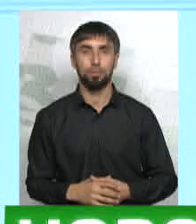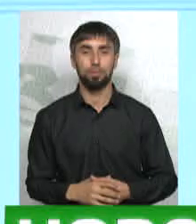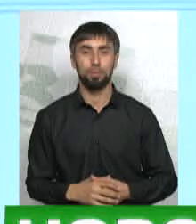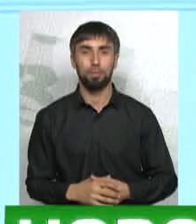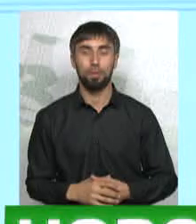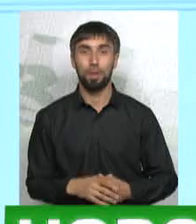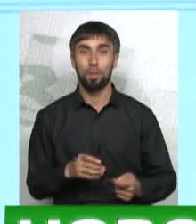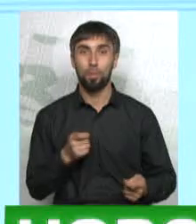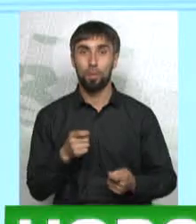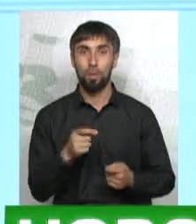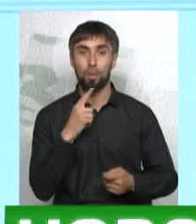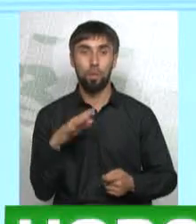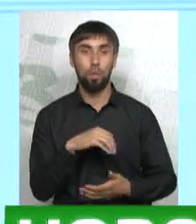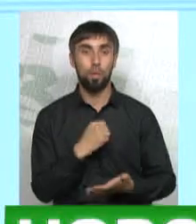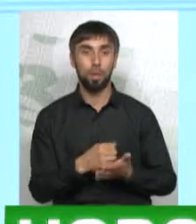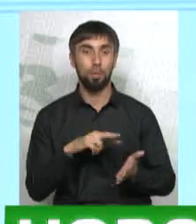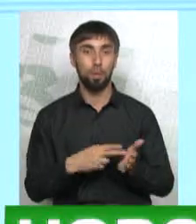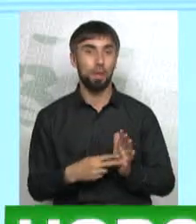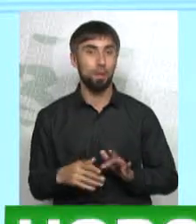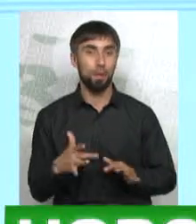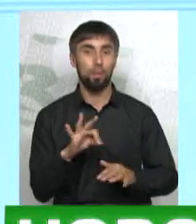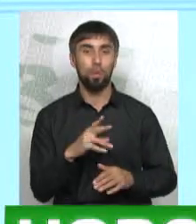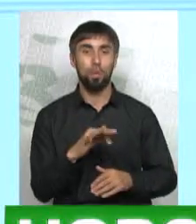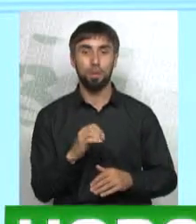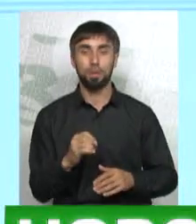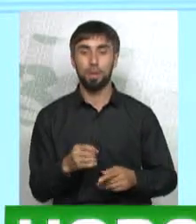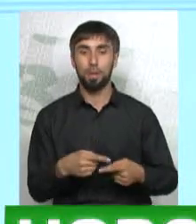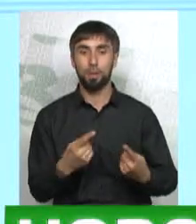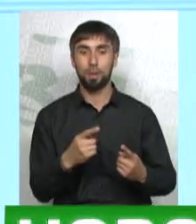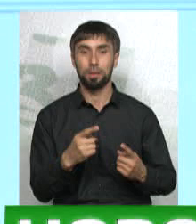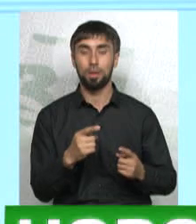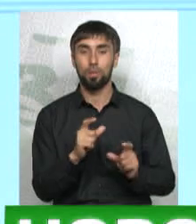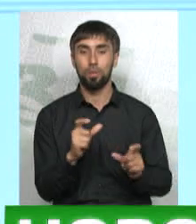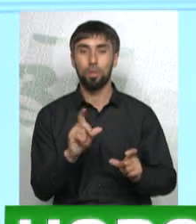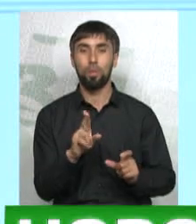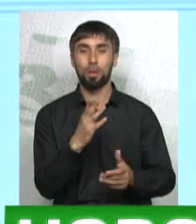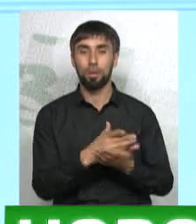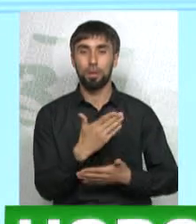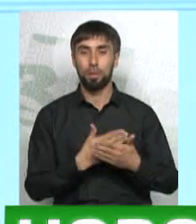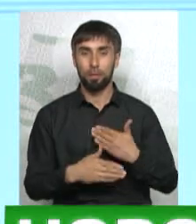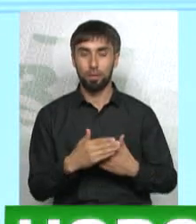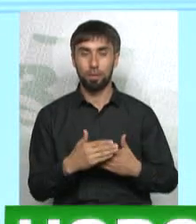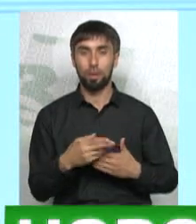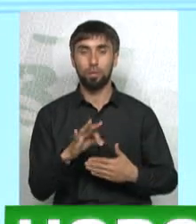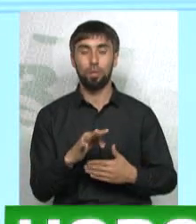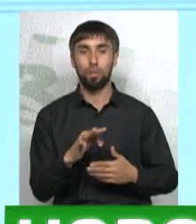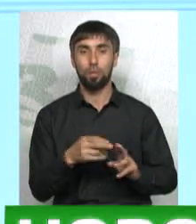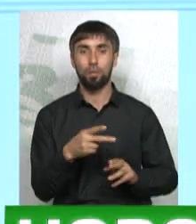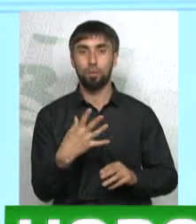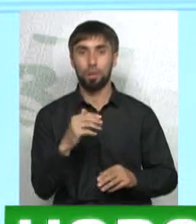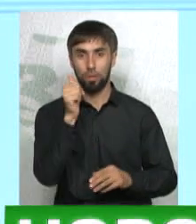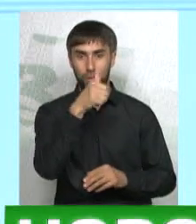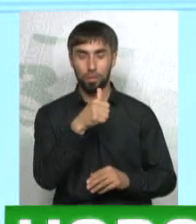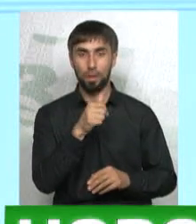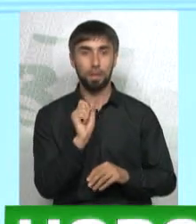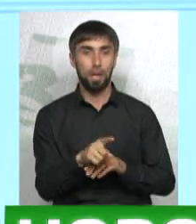правительство россии утвердило план мероприятий по комплексной реабилитации людей с ограниченными возможностями здоровья до 2025 года